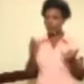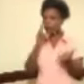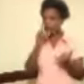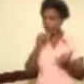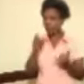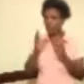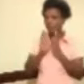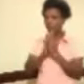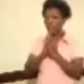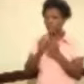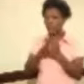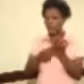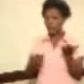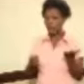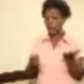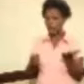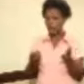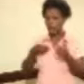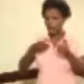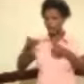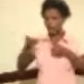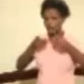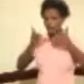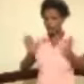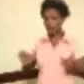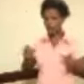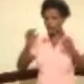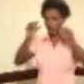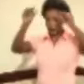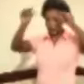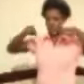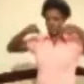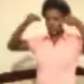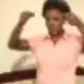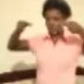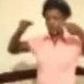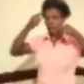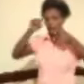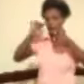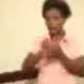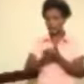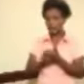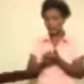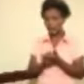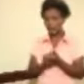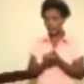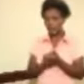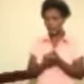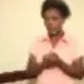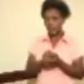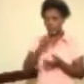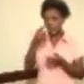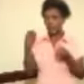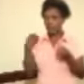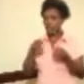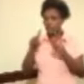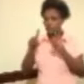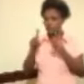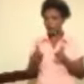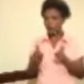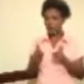Monsieur Clarence Fortuné. Je suis plutôt directeur général du journal. Donc, c'est une précision importante. Bon. Et une grande question pour Monsieur